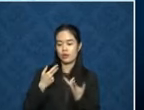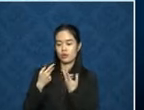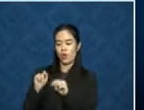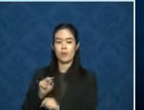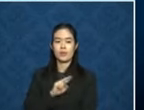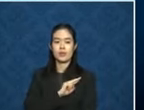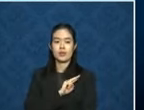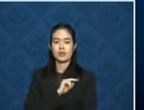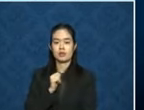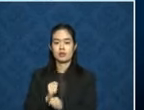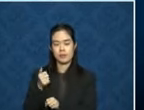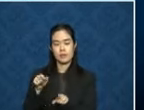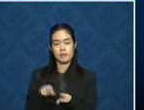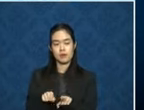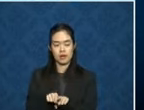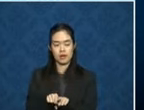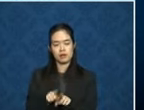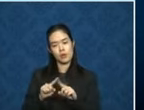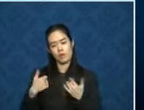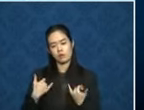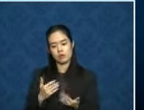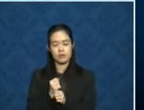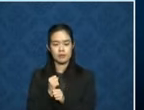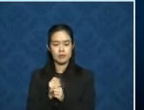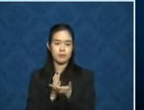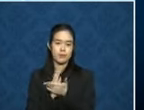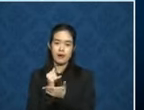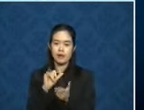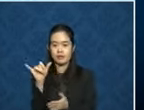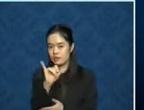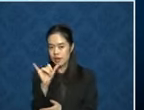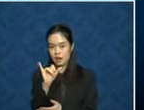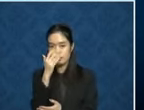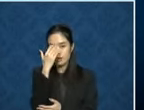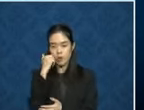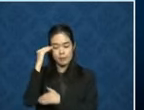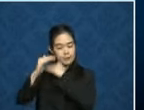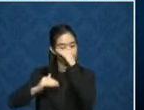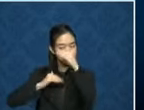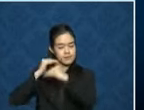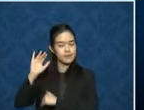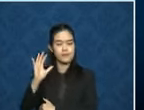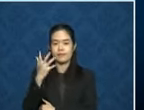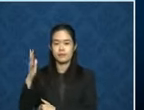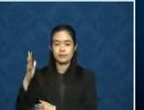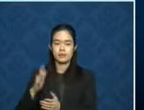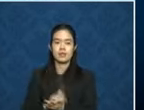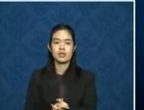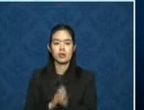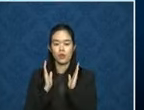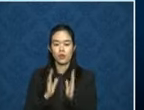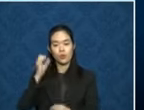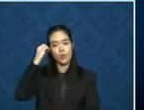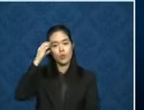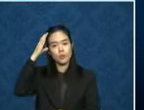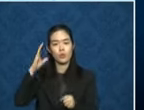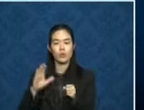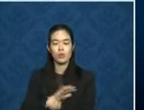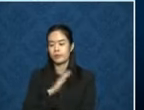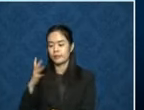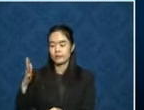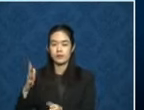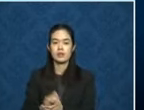หรือ AR แต่ก็ยังไม่เป็นที่ประสบความสำเร็จเท่าที่ควรครับเพราะส่วนหนึ่งขาดการพัฒนาต่อยอดจากนักพัฒนาและการให้ความสนใจจากสังคม